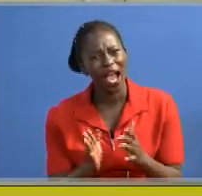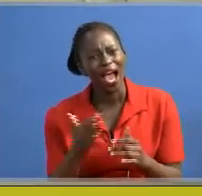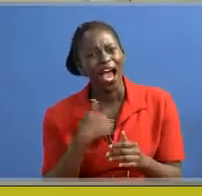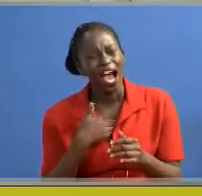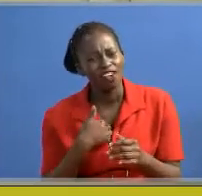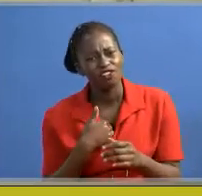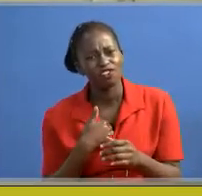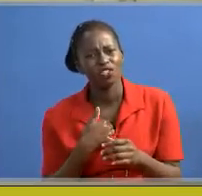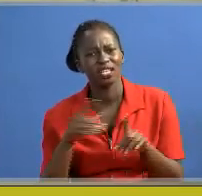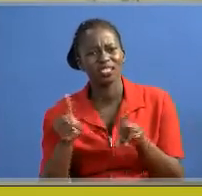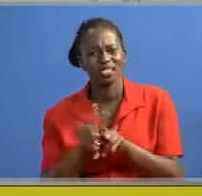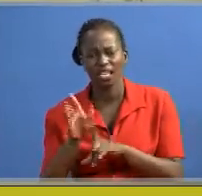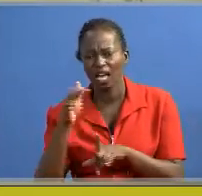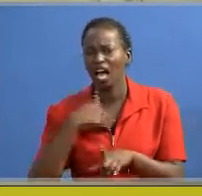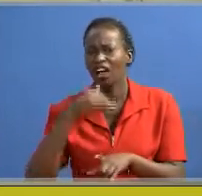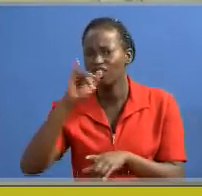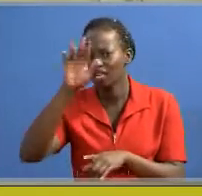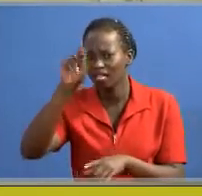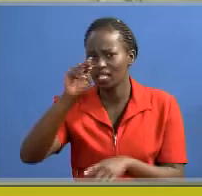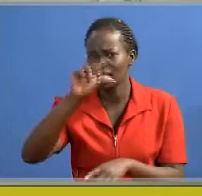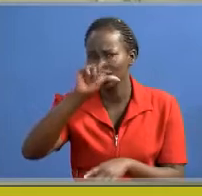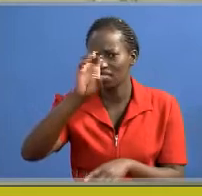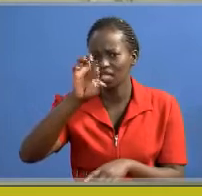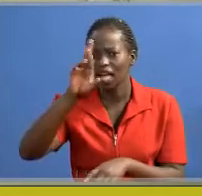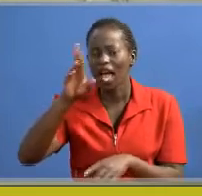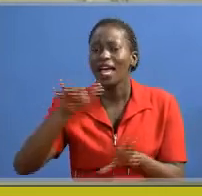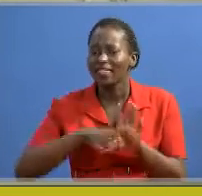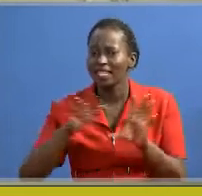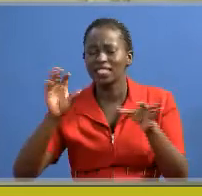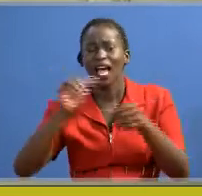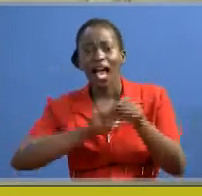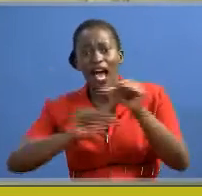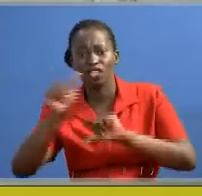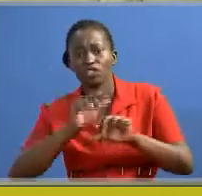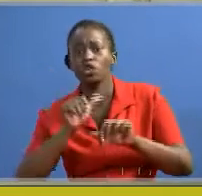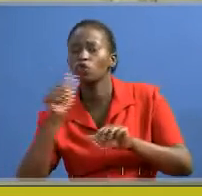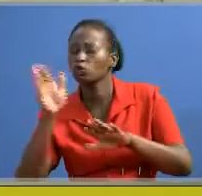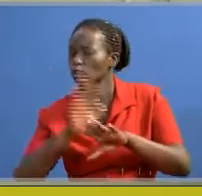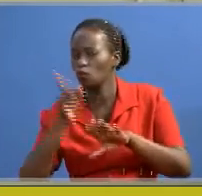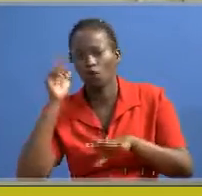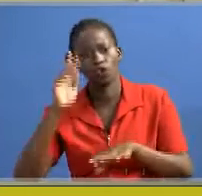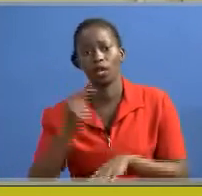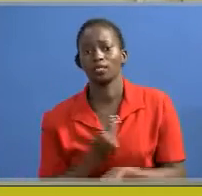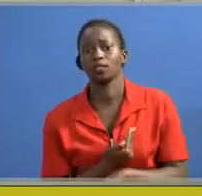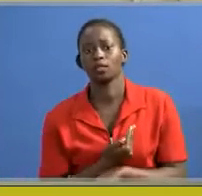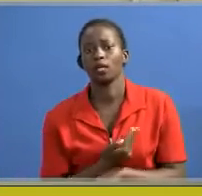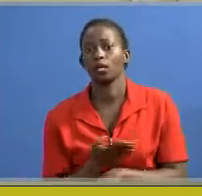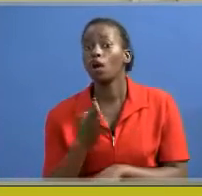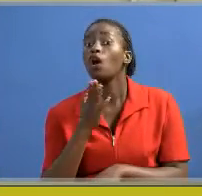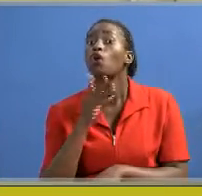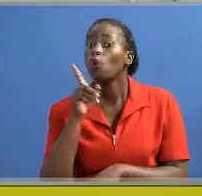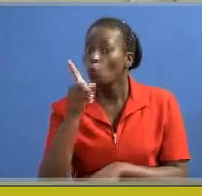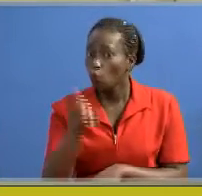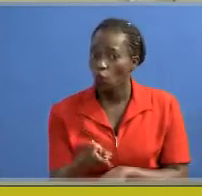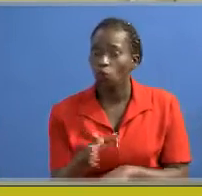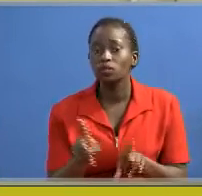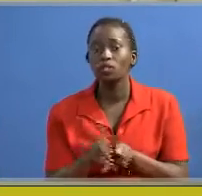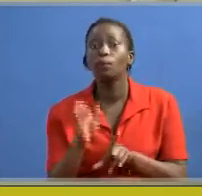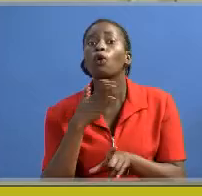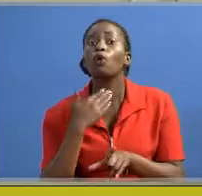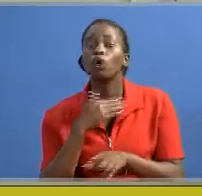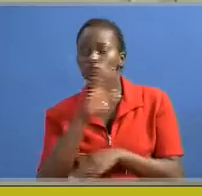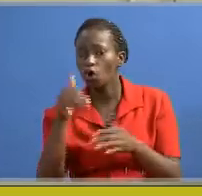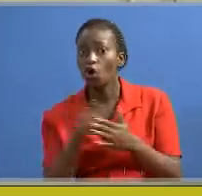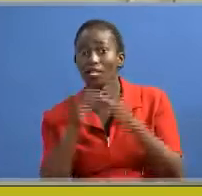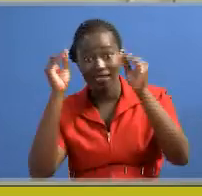introduction and elimination of these few associations are not up to good for us. We want to appeal to the Teacher Service